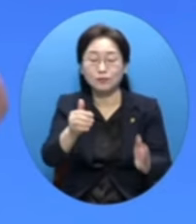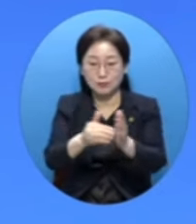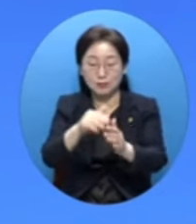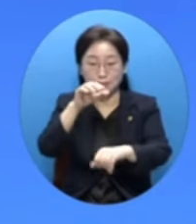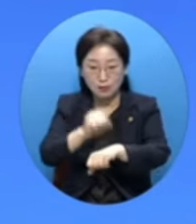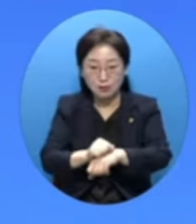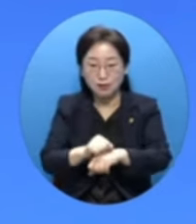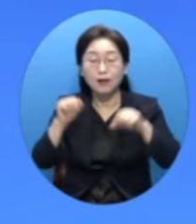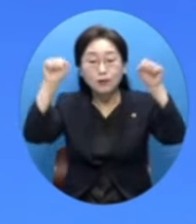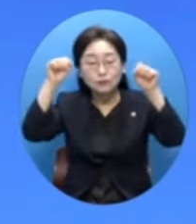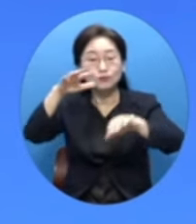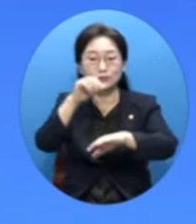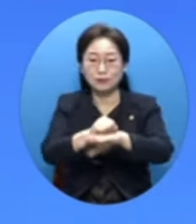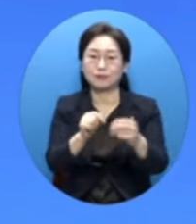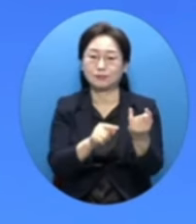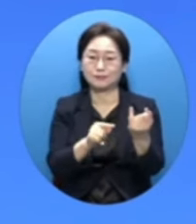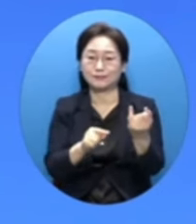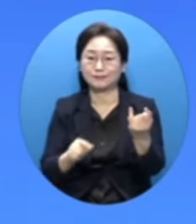운동을 잘하다 보니까